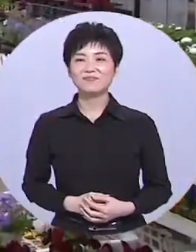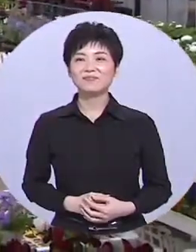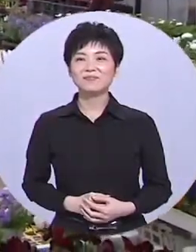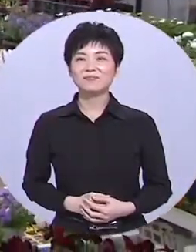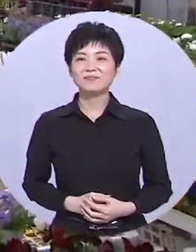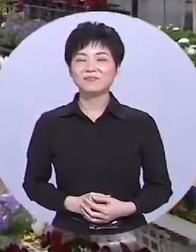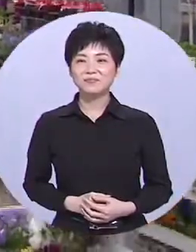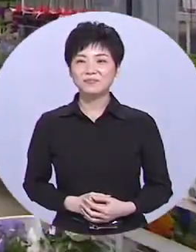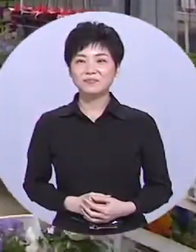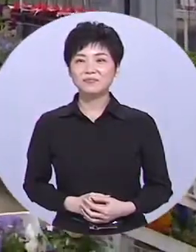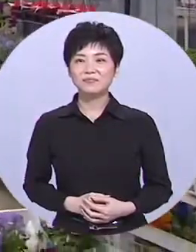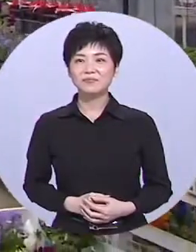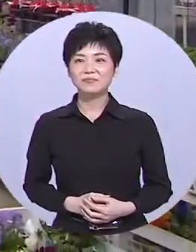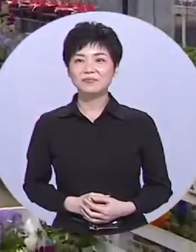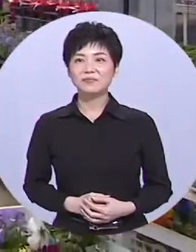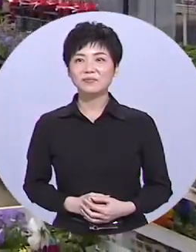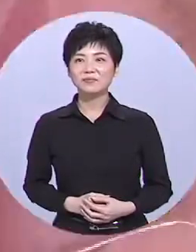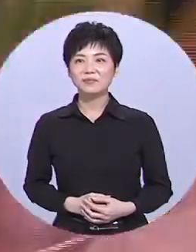ます、 はい、